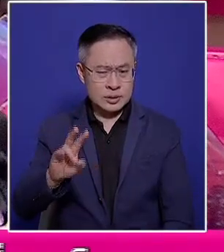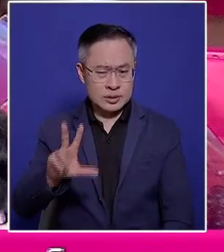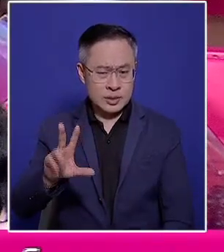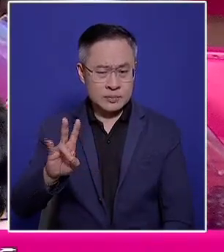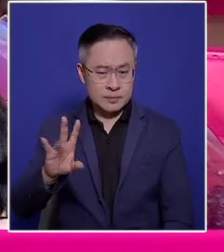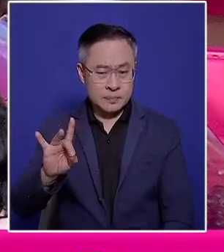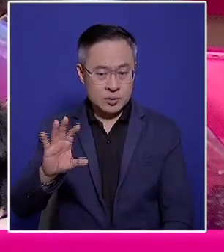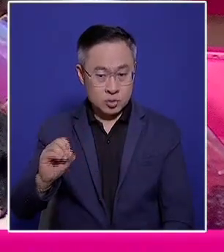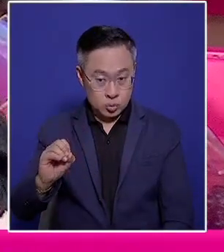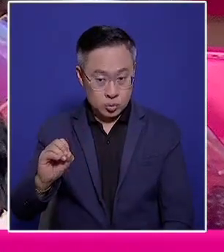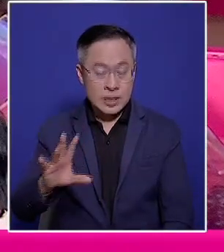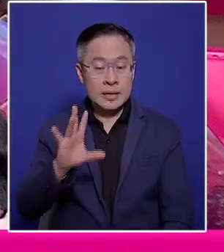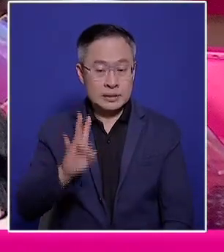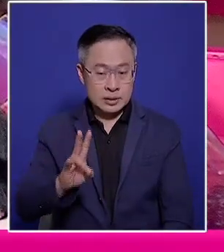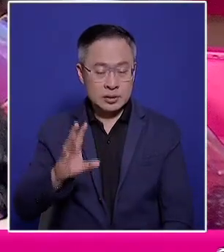7073780